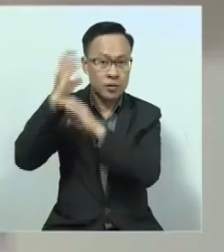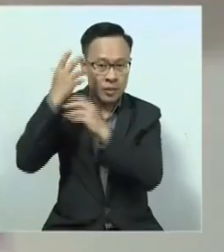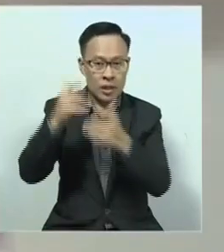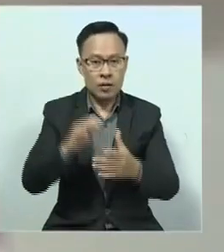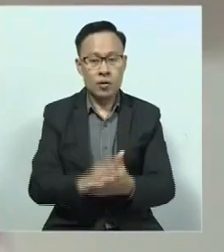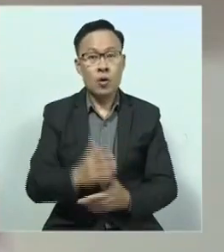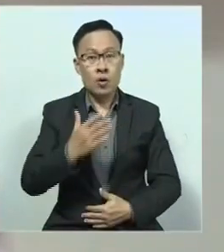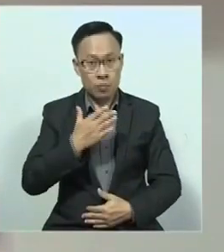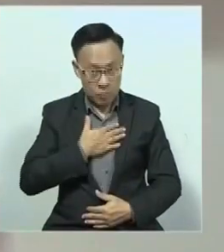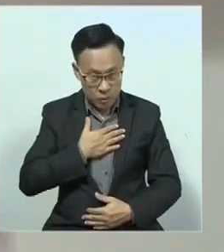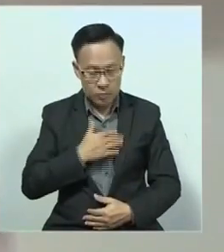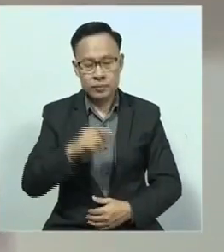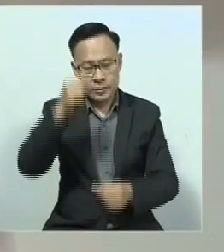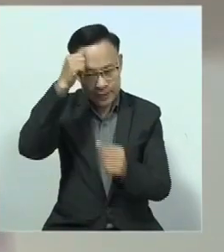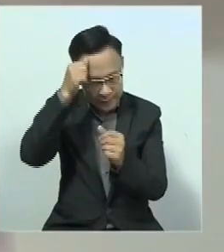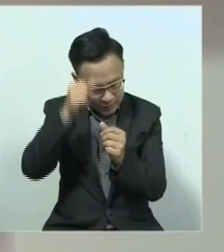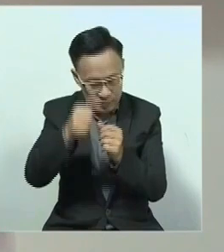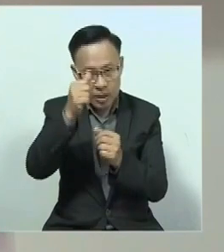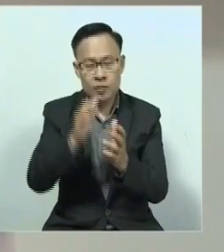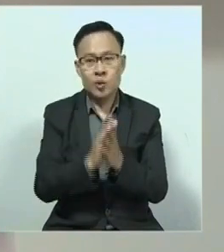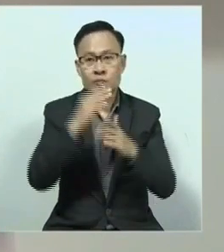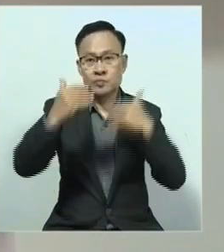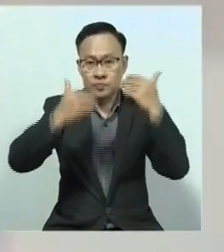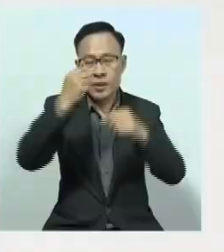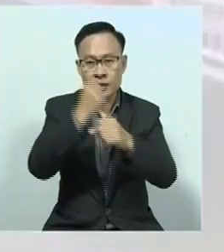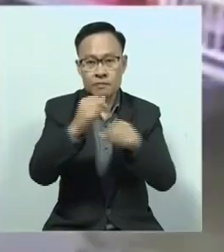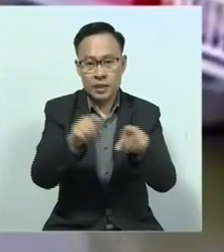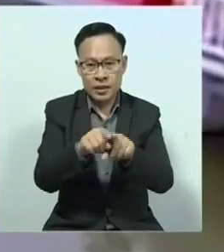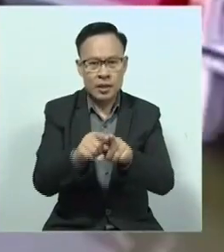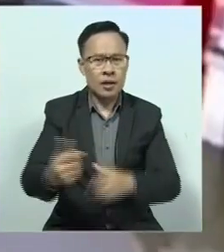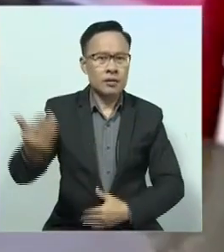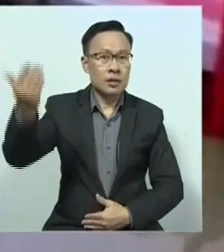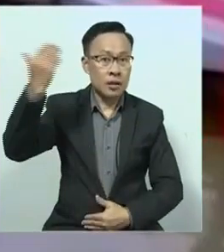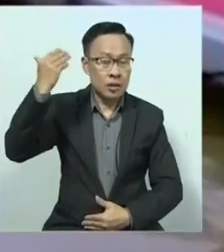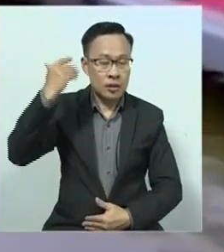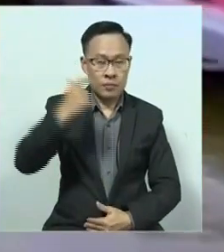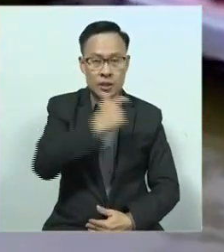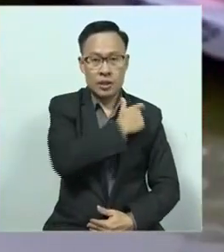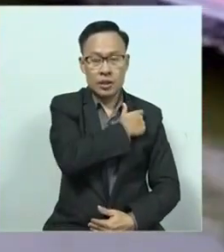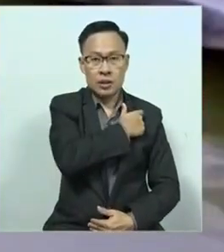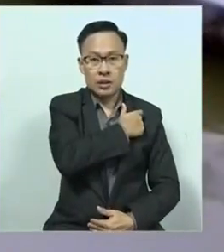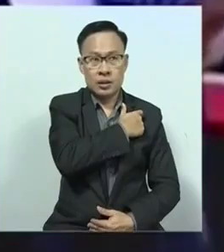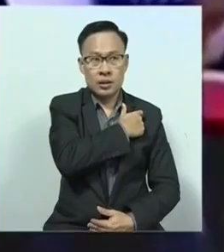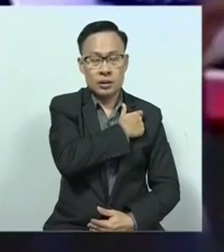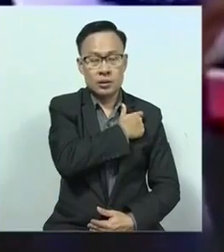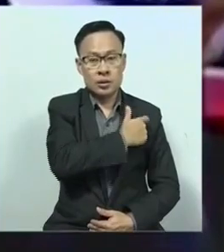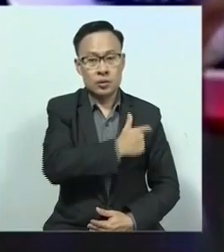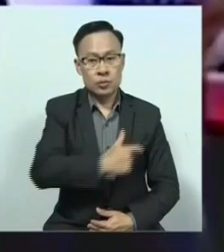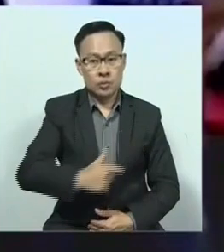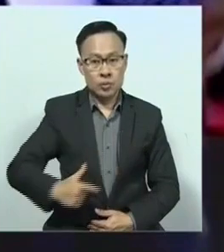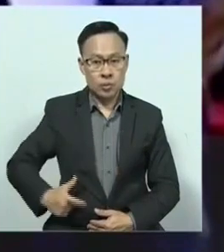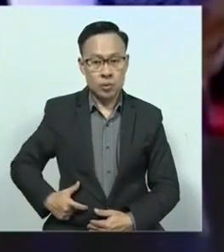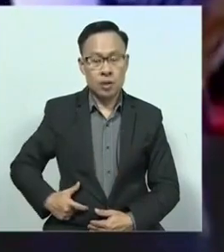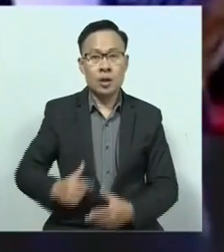ได้ร่วมกิจกรรมนี้ด้วยสมัยนั้นเนี่ยพระบาทสมเด็จพระวชิรเกล้าเจ้าอยู่หัวท่านดำรงพระ